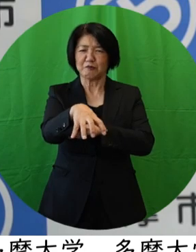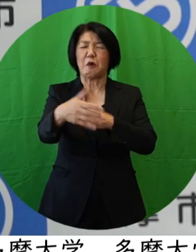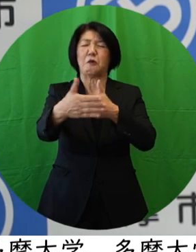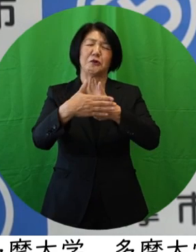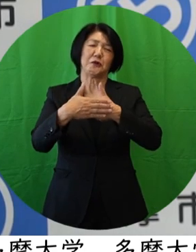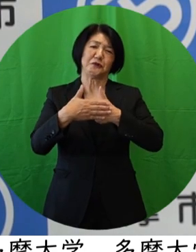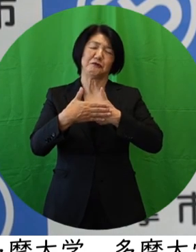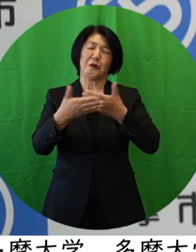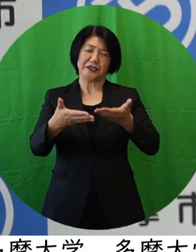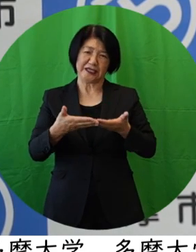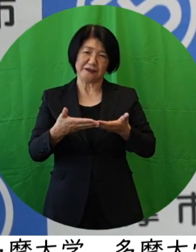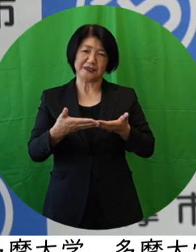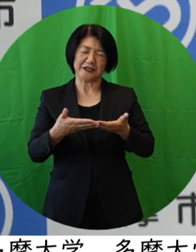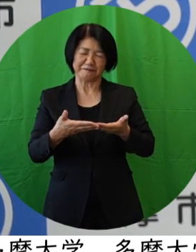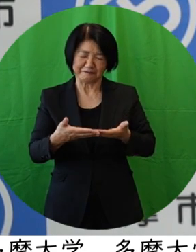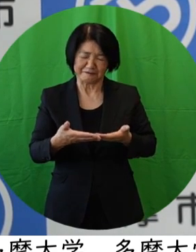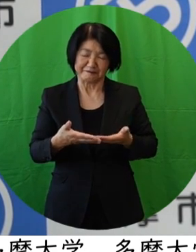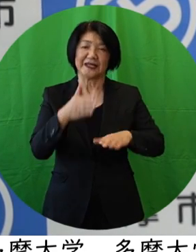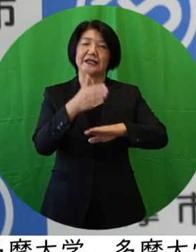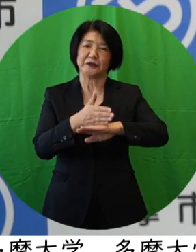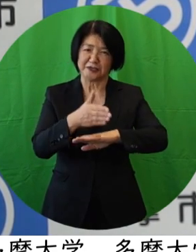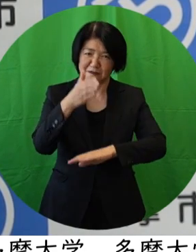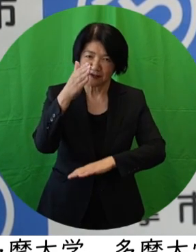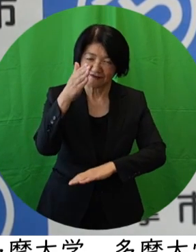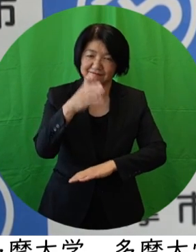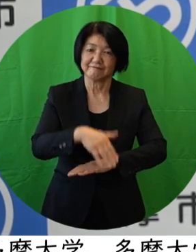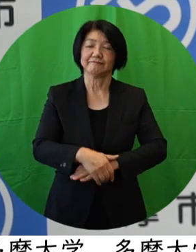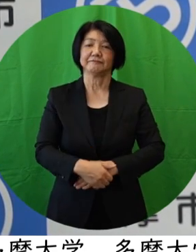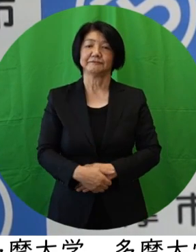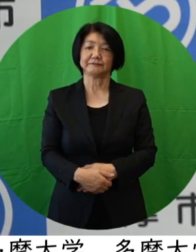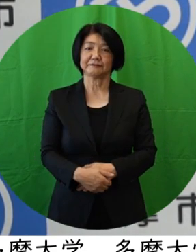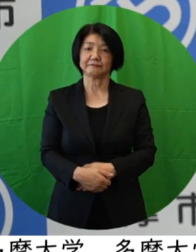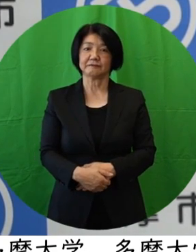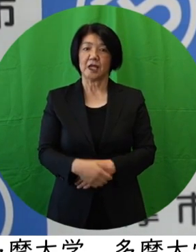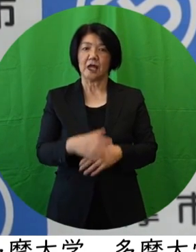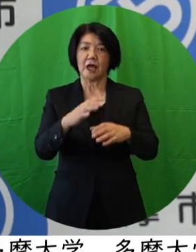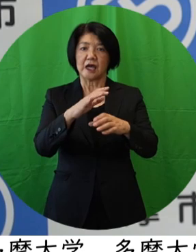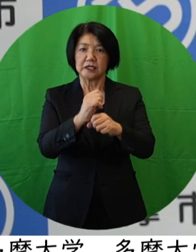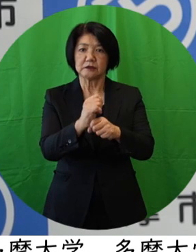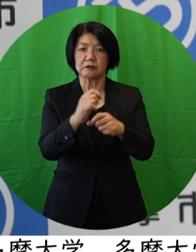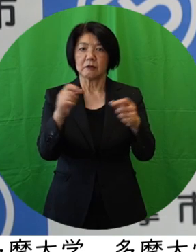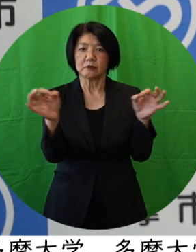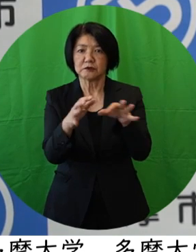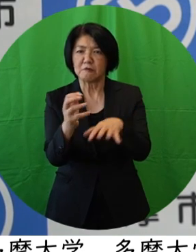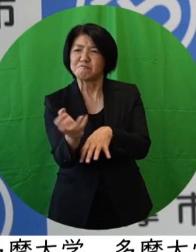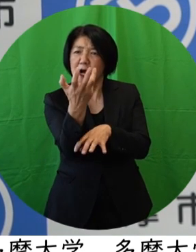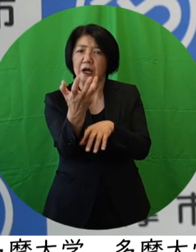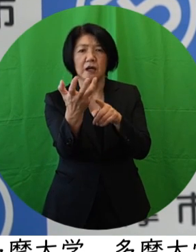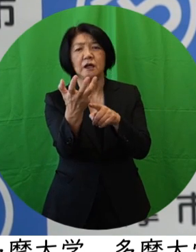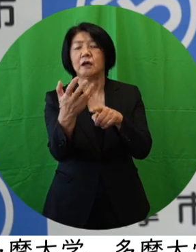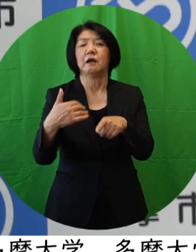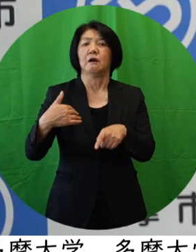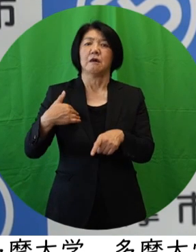た改めて感謝申し上げますいつ災害が起こるかわかりませ